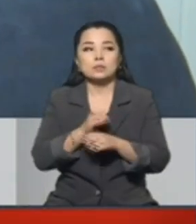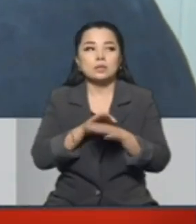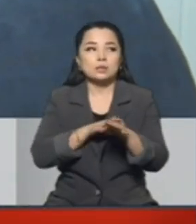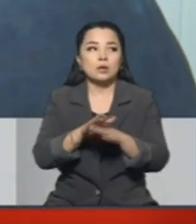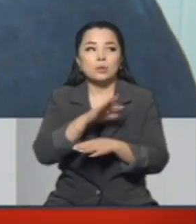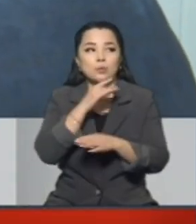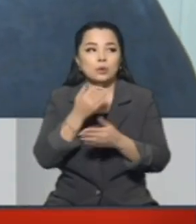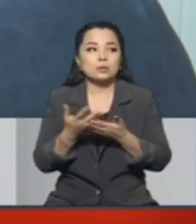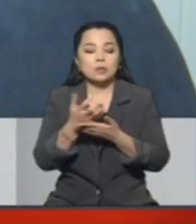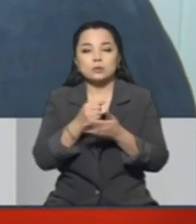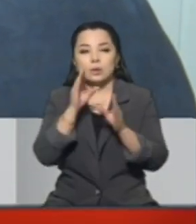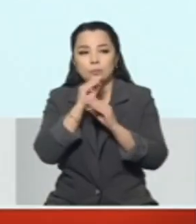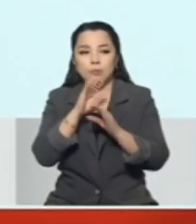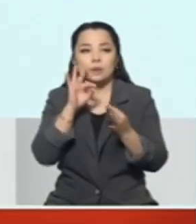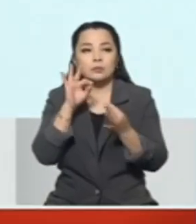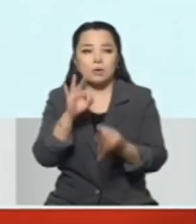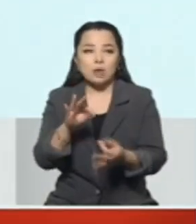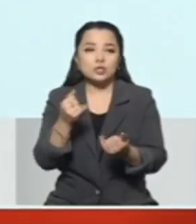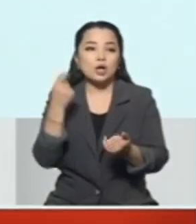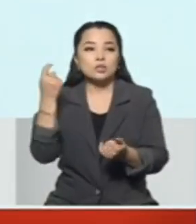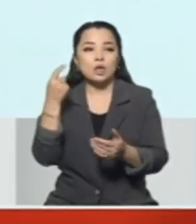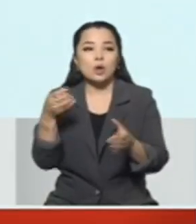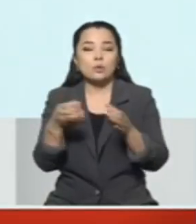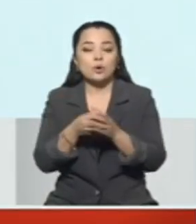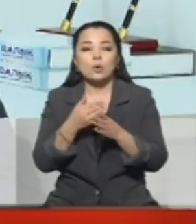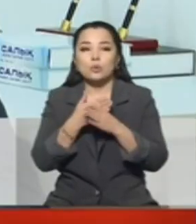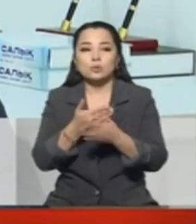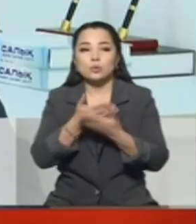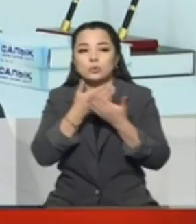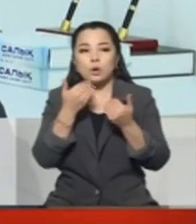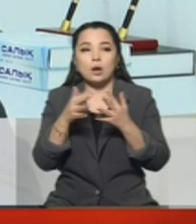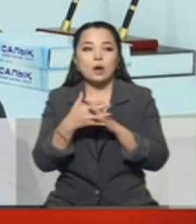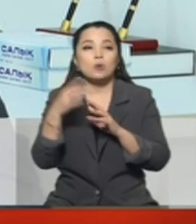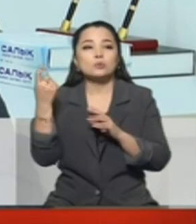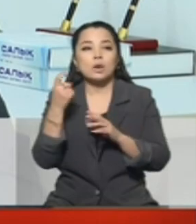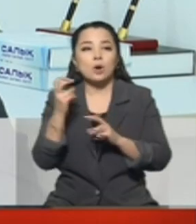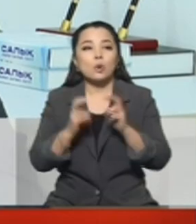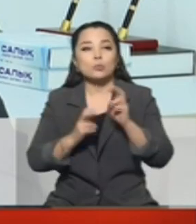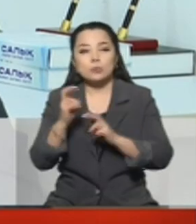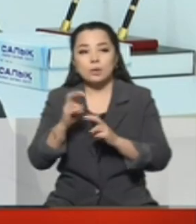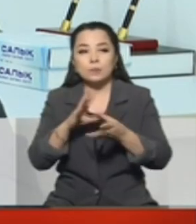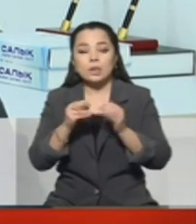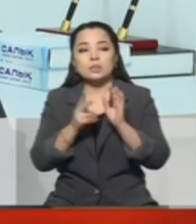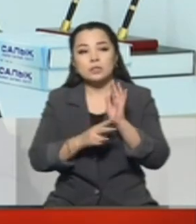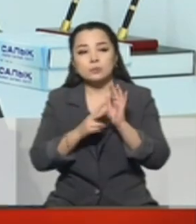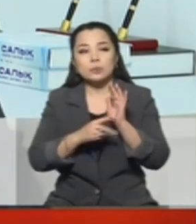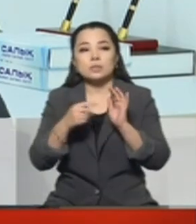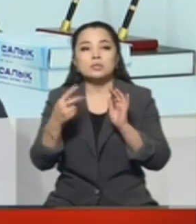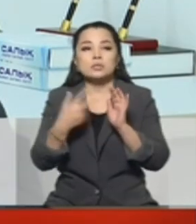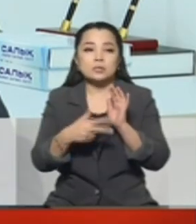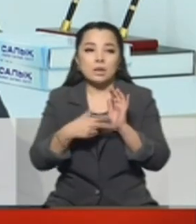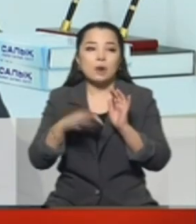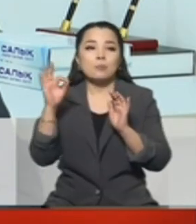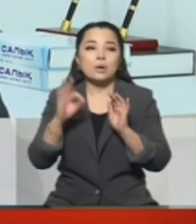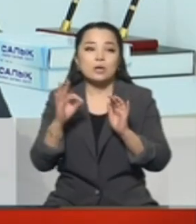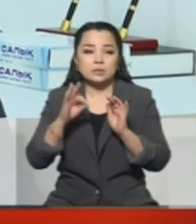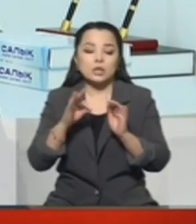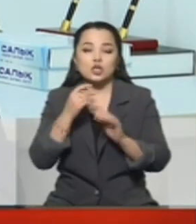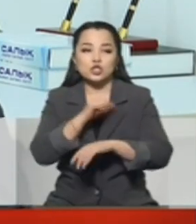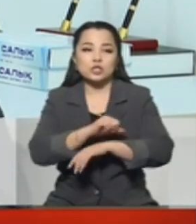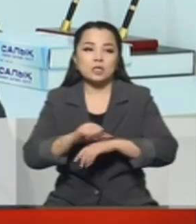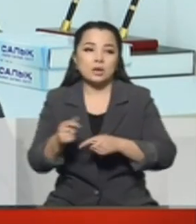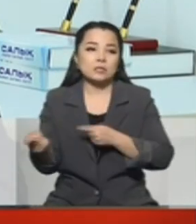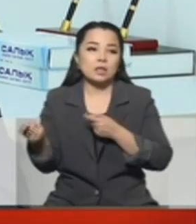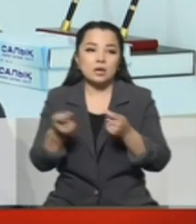көп өнімді жиналмай қалып қояды. Шаруа қожалықтарына қолдау жоқ. Ауыл шаруашылық өнімдерінің 70-80% біздің шетелден келеді екен. Мына